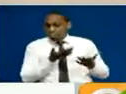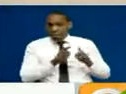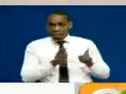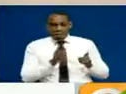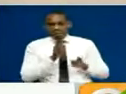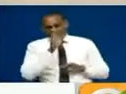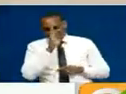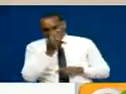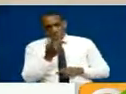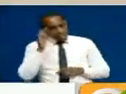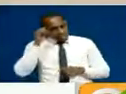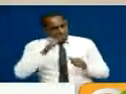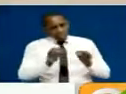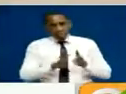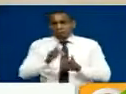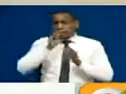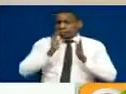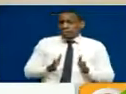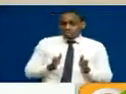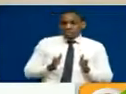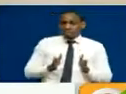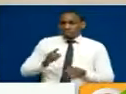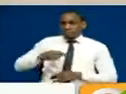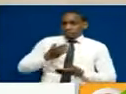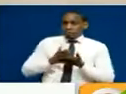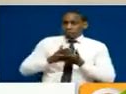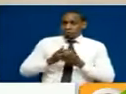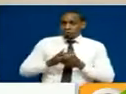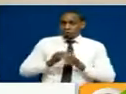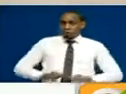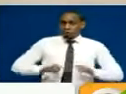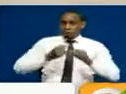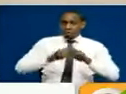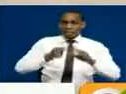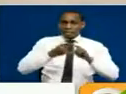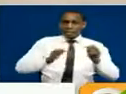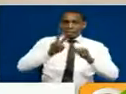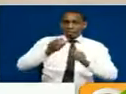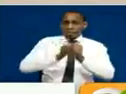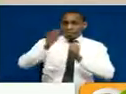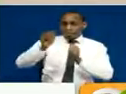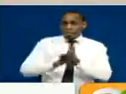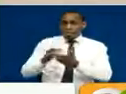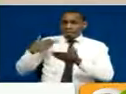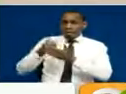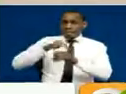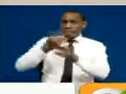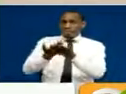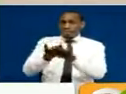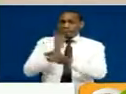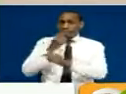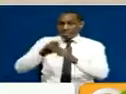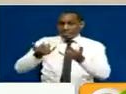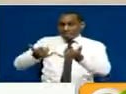lakini sikumbuki." Yule Mtanzania akadakia, "Mimi nilikuwa mkubwa kuanzia mwaka 2015 hadi nimekuja huku mwaka